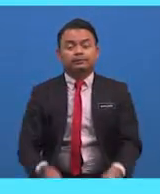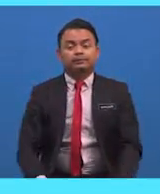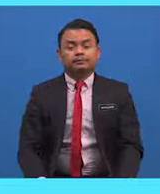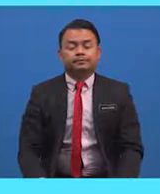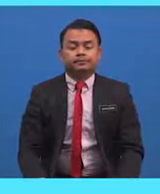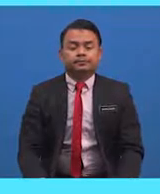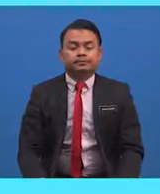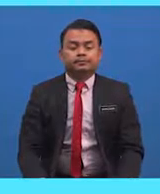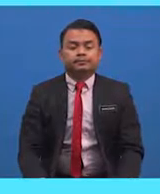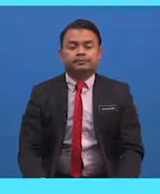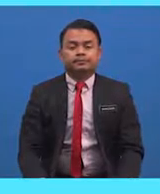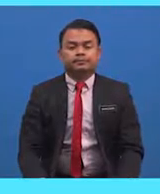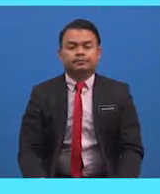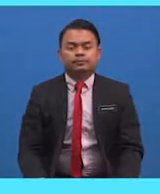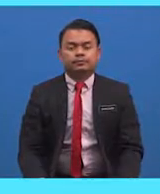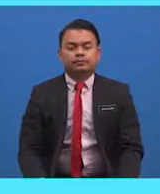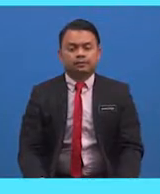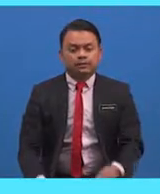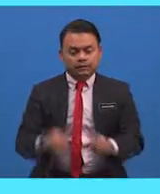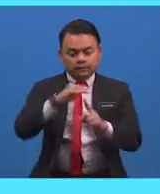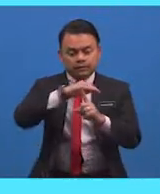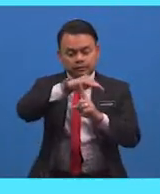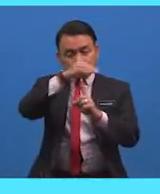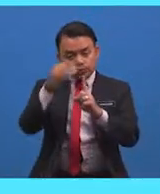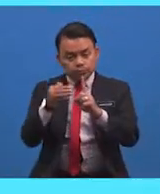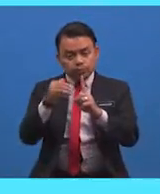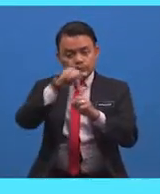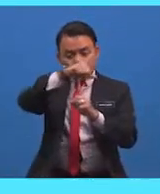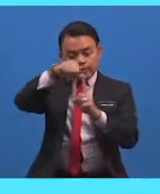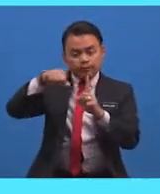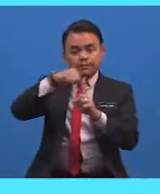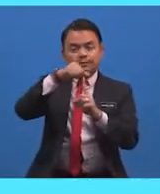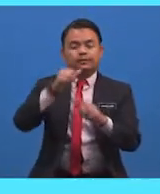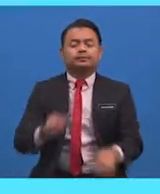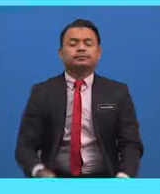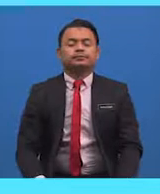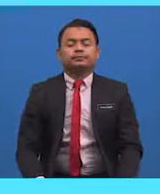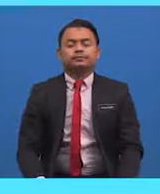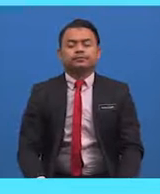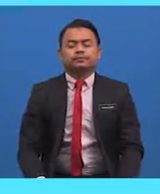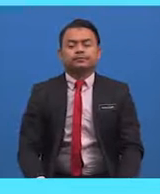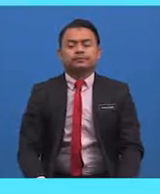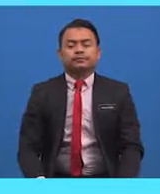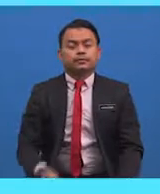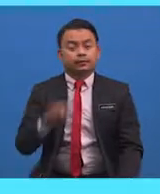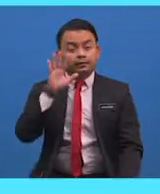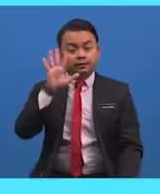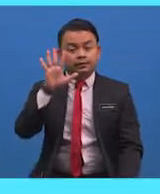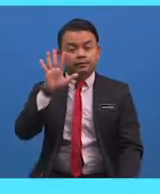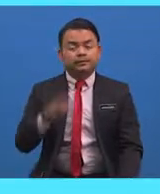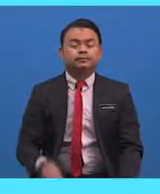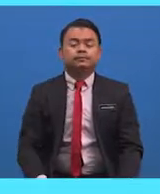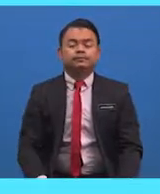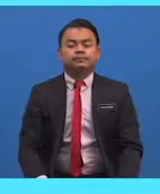memerangkap bahagian bumi dan seterusnya menjadikan bumi semakin panas. Seterusnya adalah punca yang kelima,